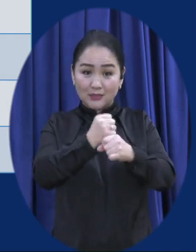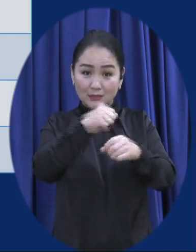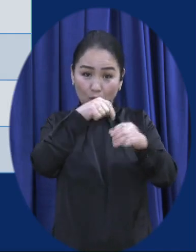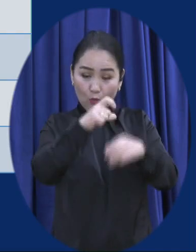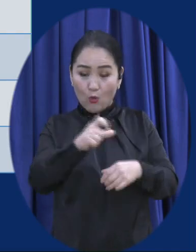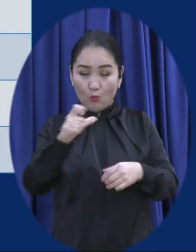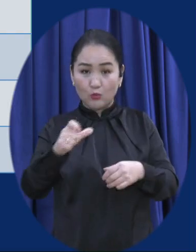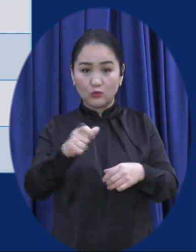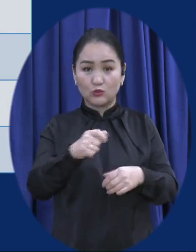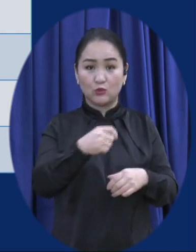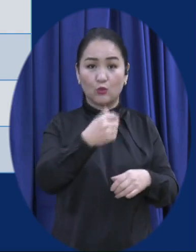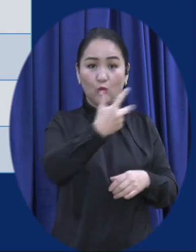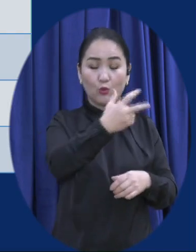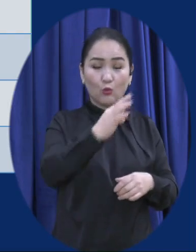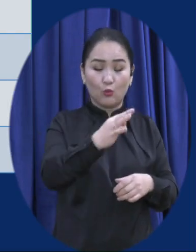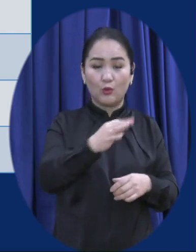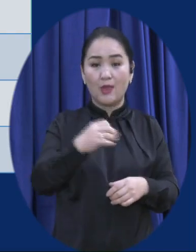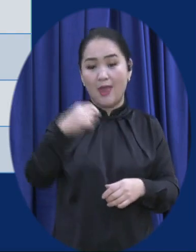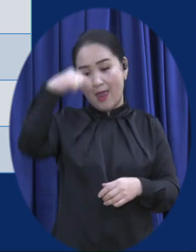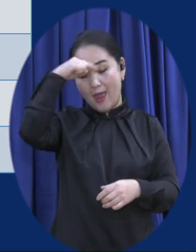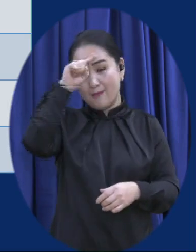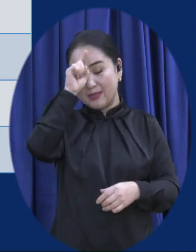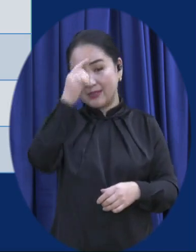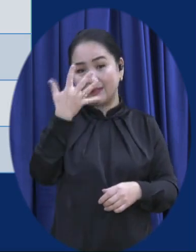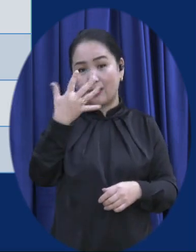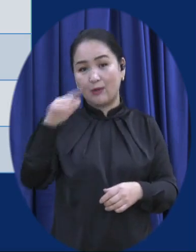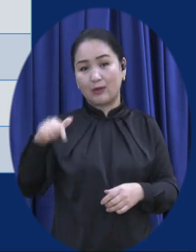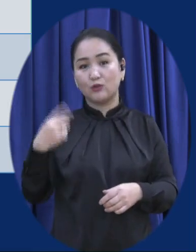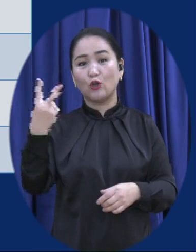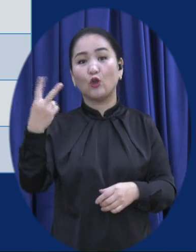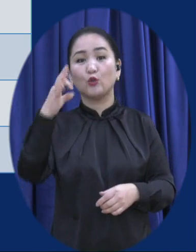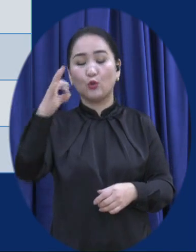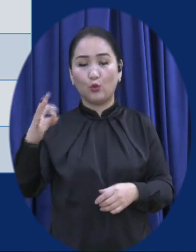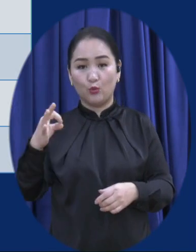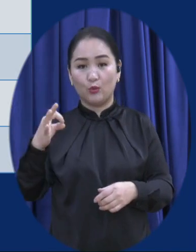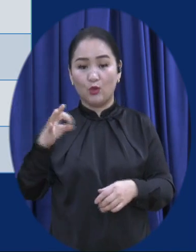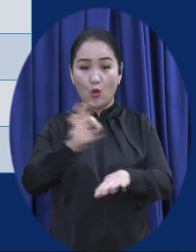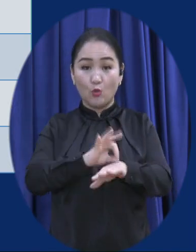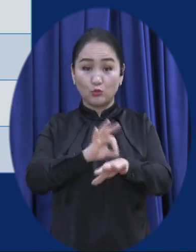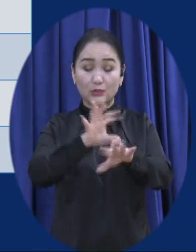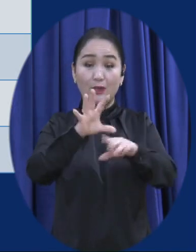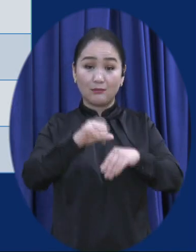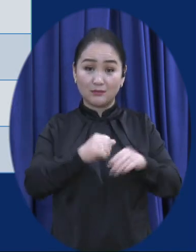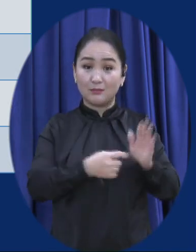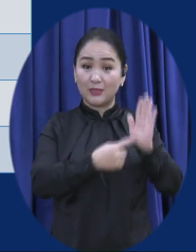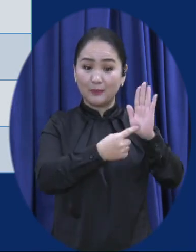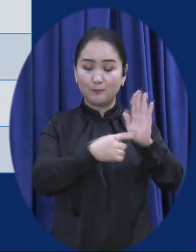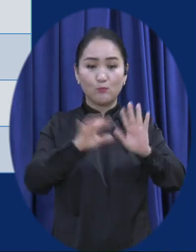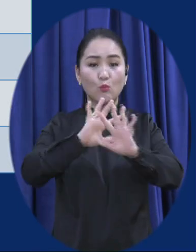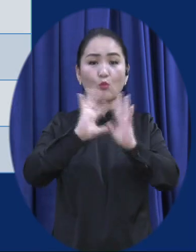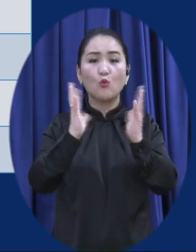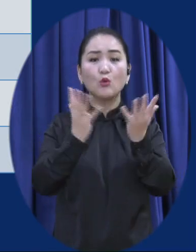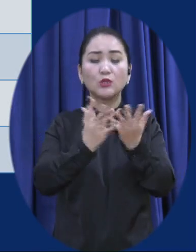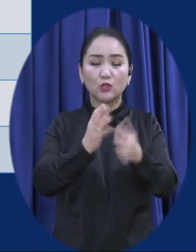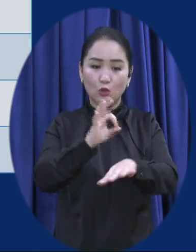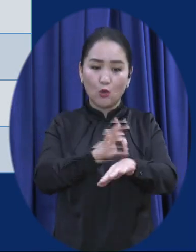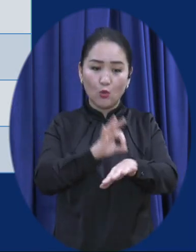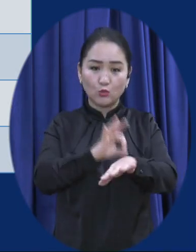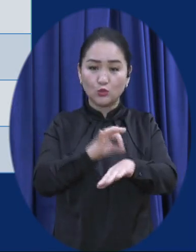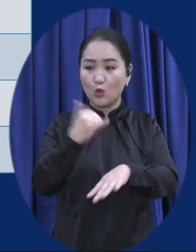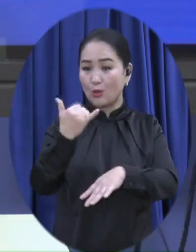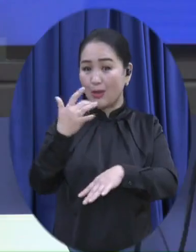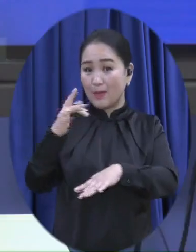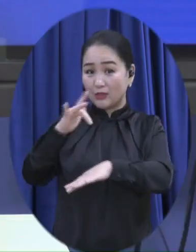эмнэлгийн ажилчин бол 5.2% тус тус эзэлж байна. За нийт одоо энэ бүртгэгдсэн Улаанбаатар хотод